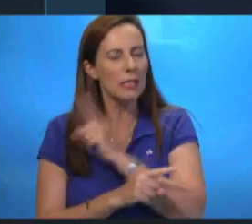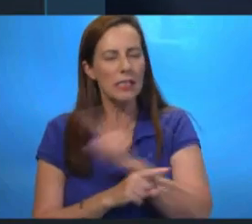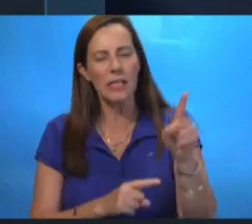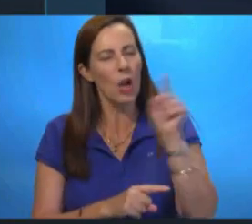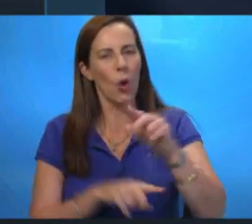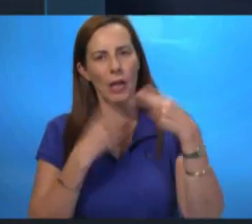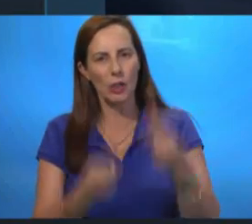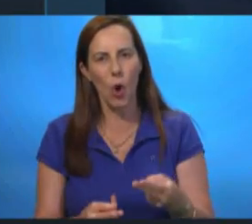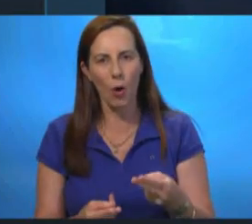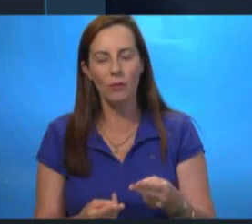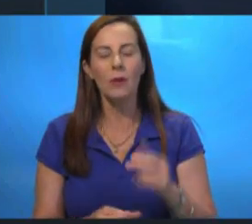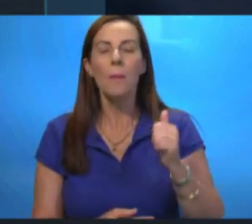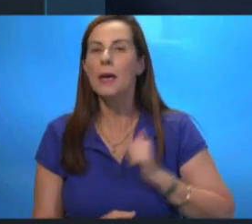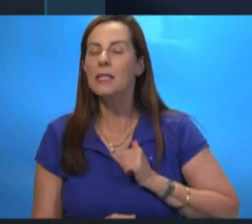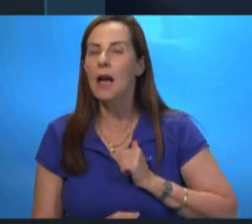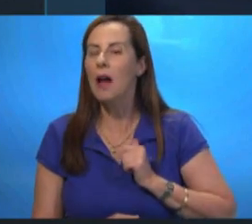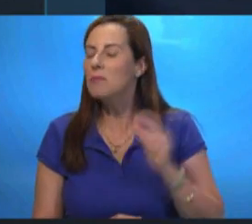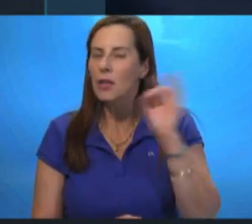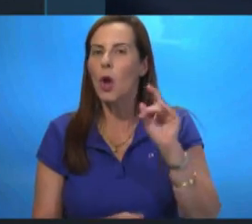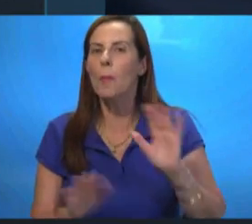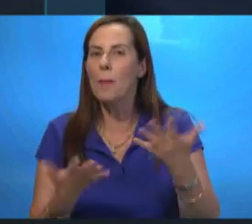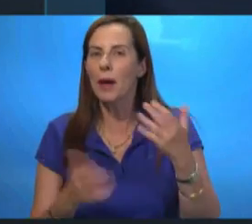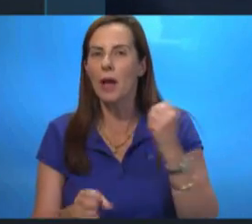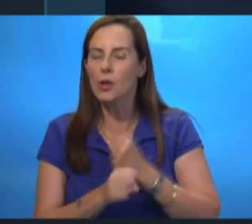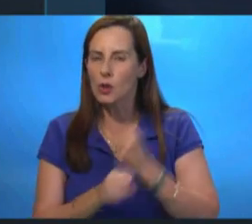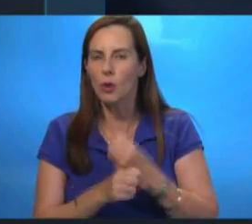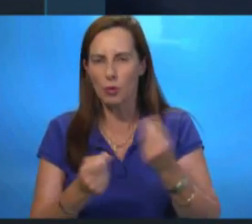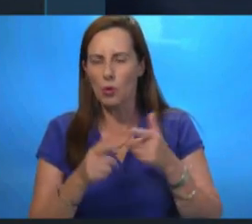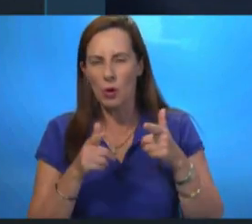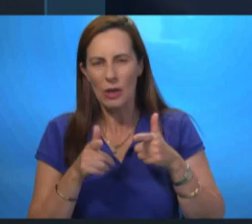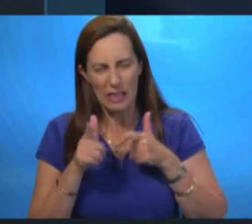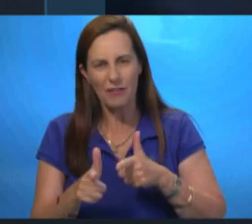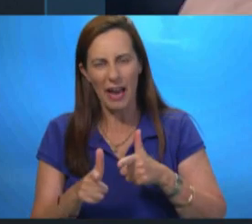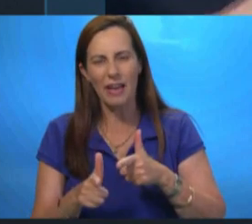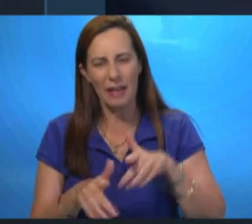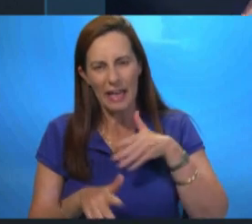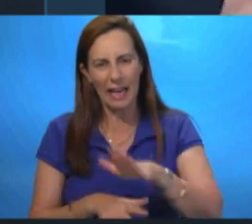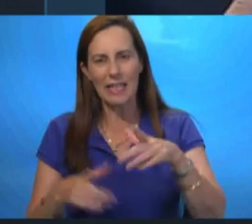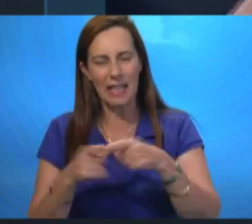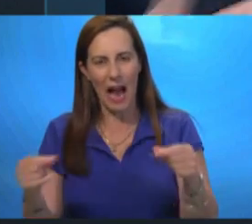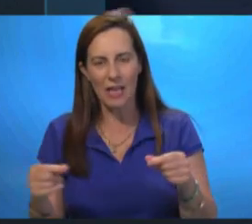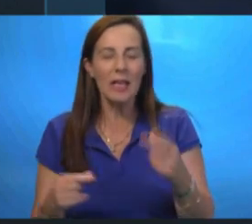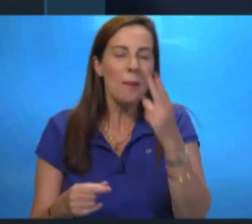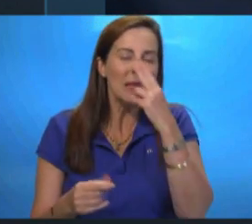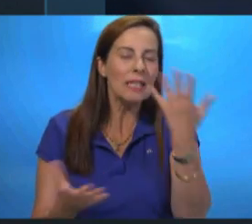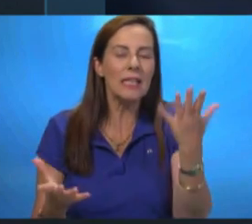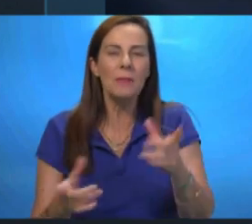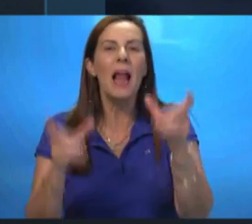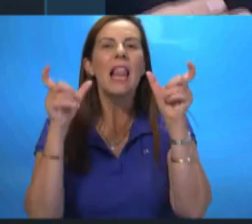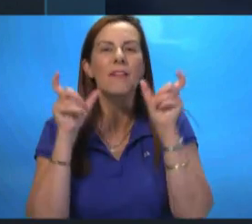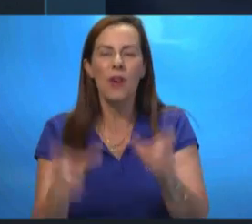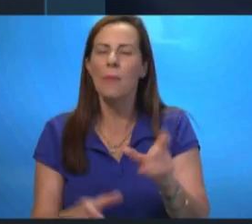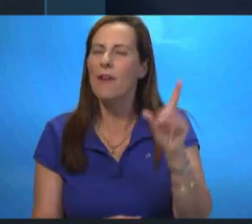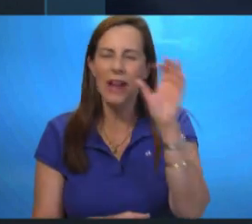נחזור. בצהל עדיין לא ממהרים ללכת למבצע צבאי, מבצע קרקעי ברצועת עזה, מנסים לבלום את זה עדיין